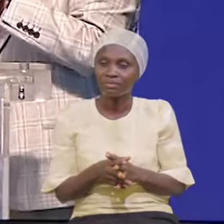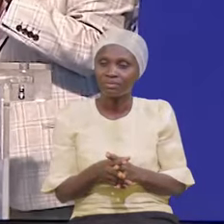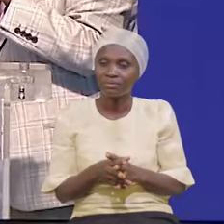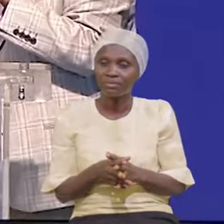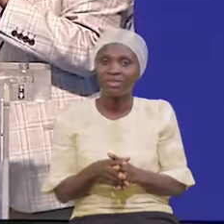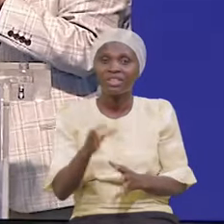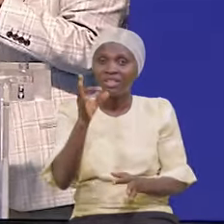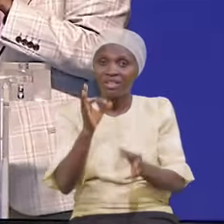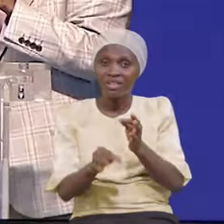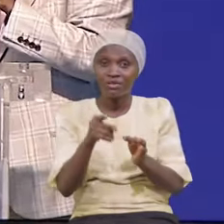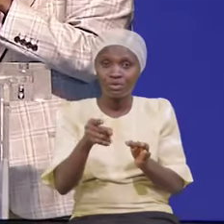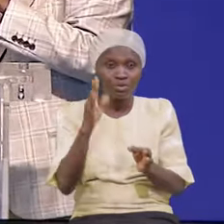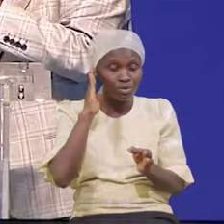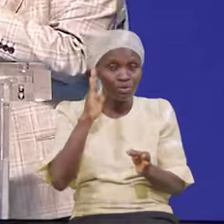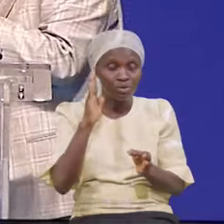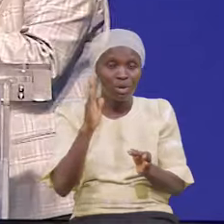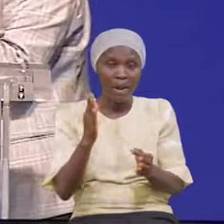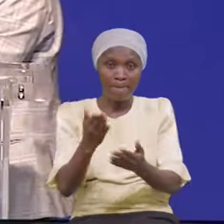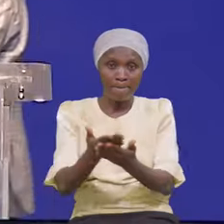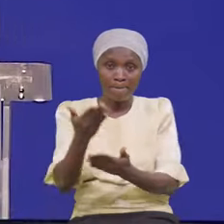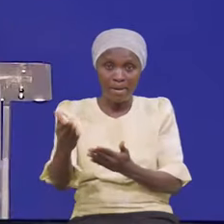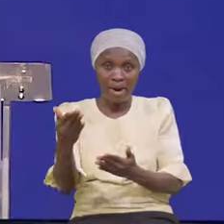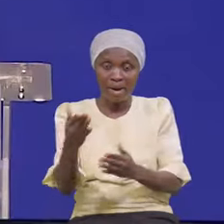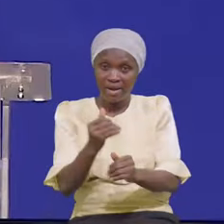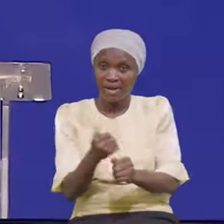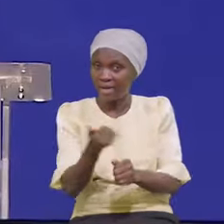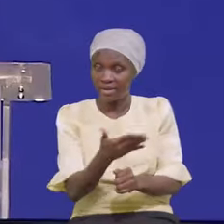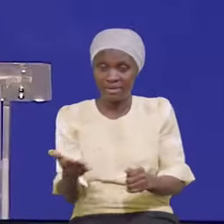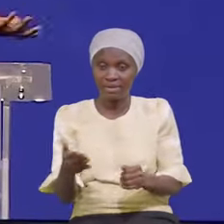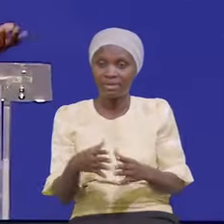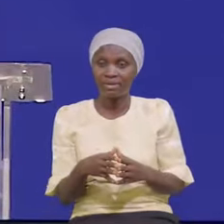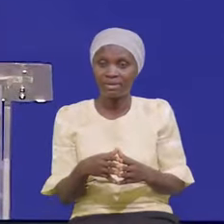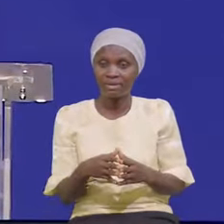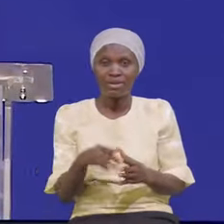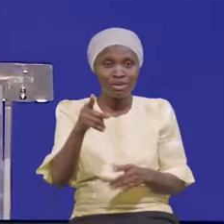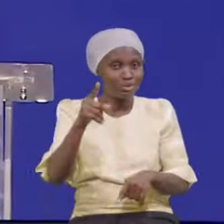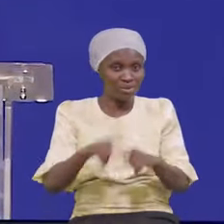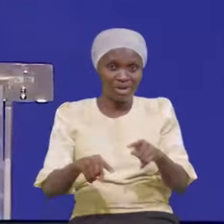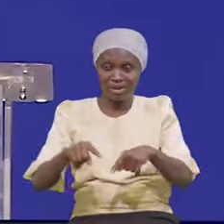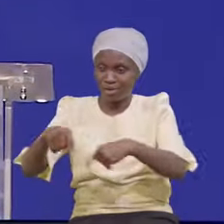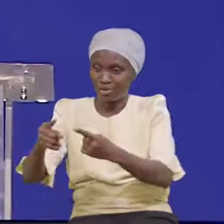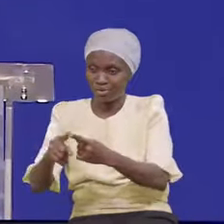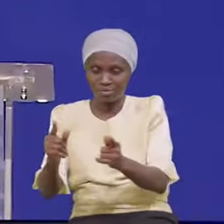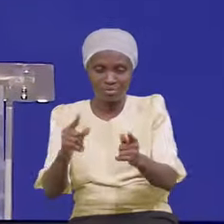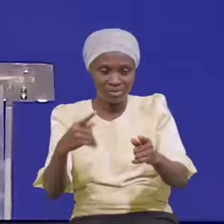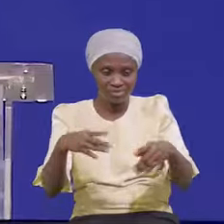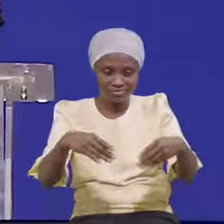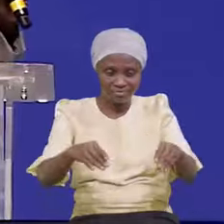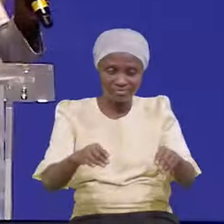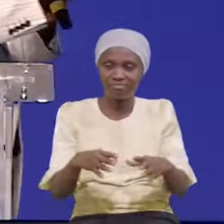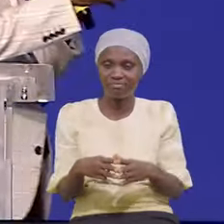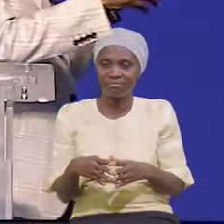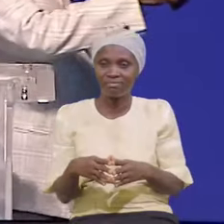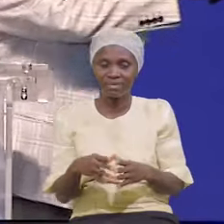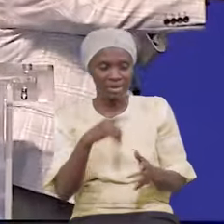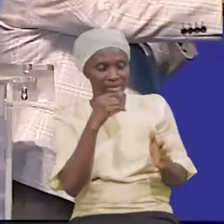going to buy anything, get anything. మనం ఏదైనా కొనాలి పొందాలి అనుకుంటే. You cannot go to the market. మీరు మార్కెట్ కు వెళ్లి.